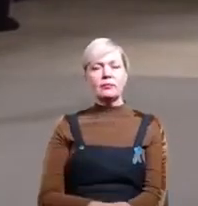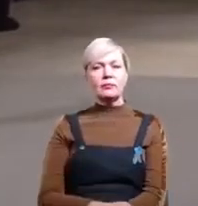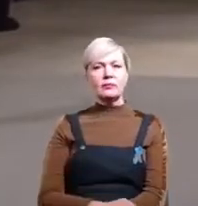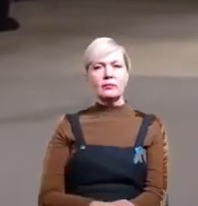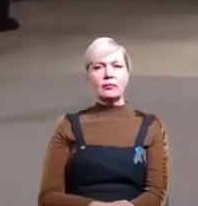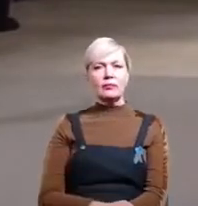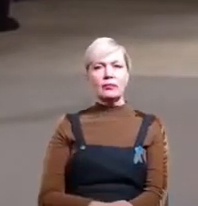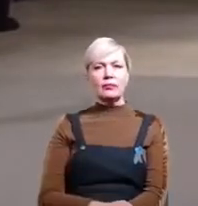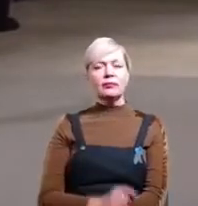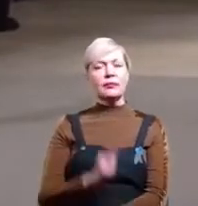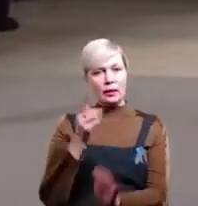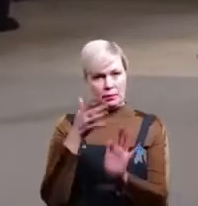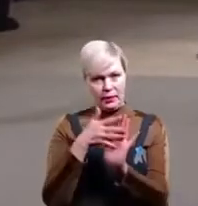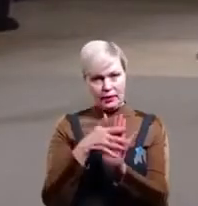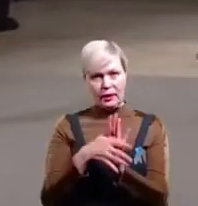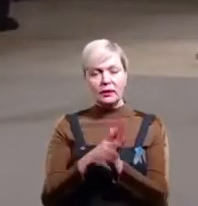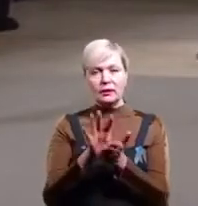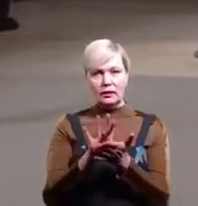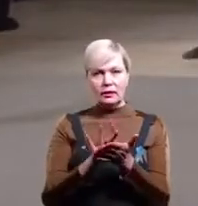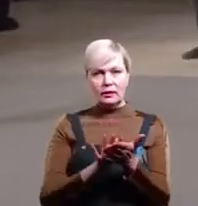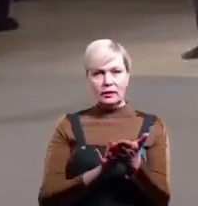Там понятно дальше? Там и